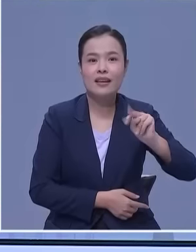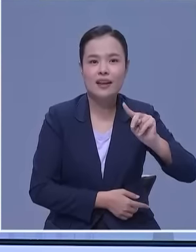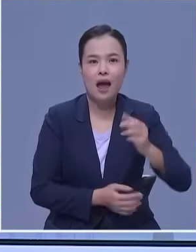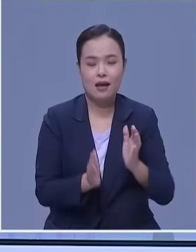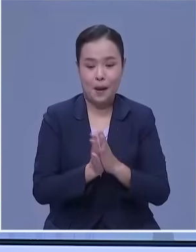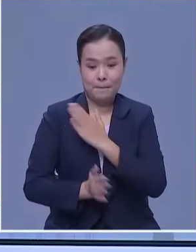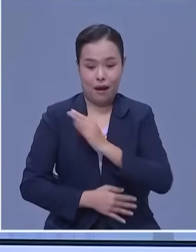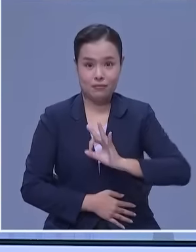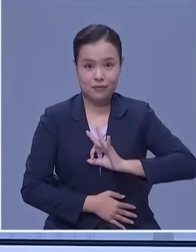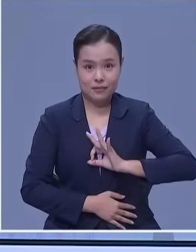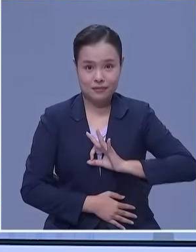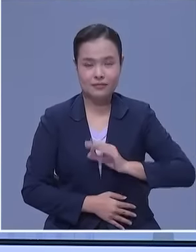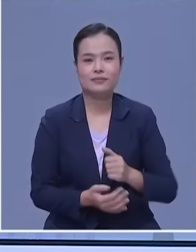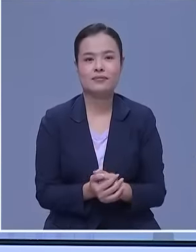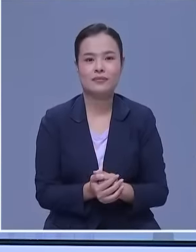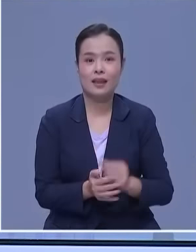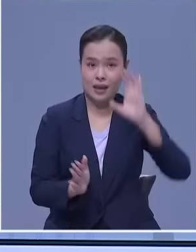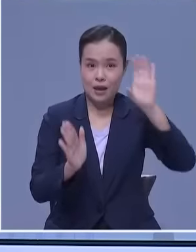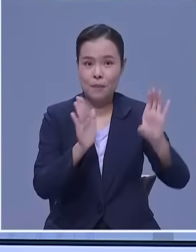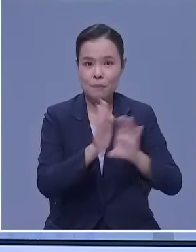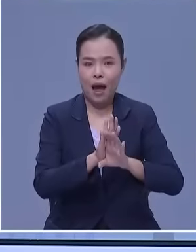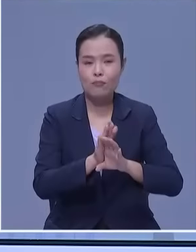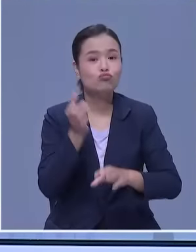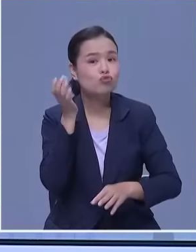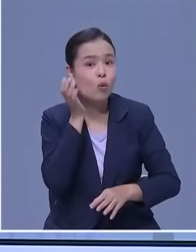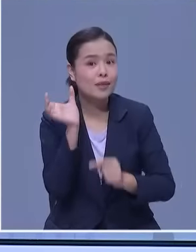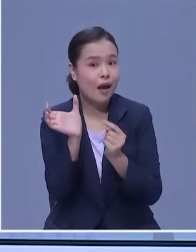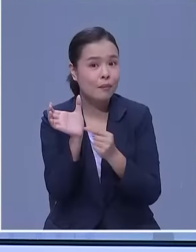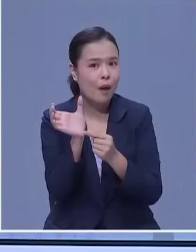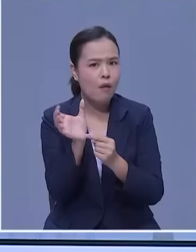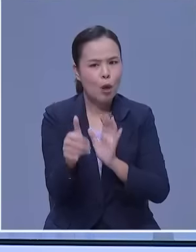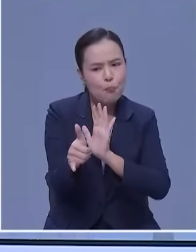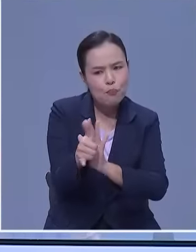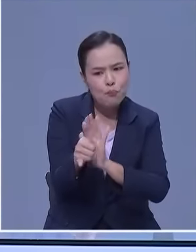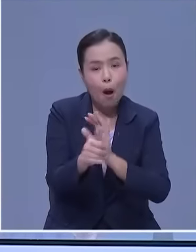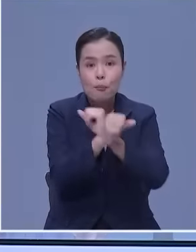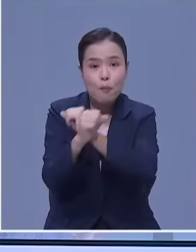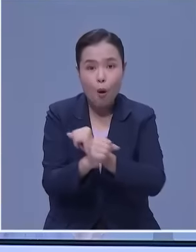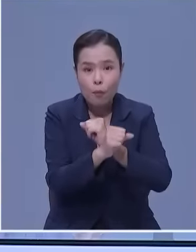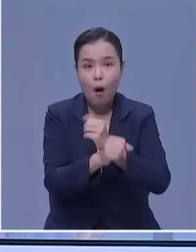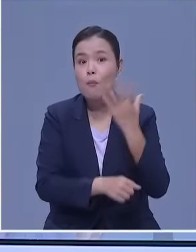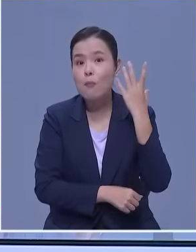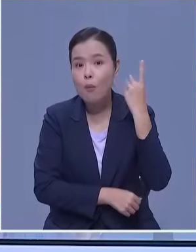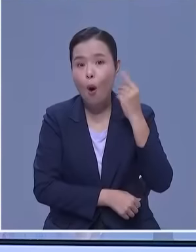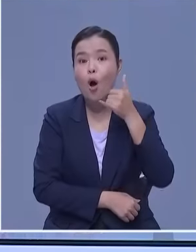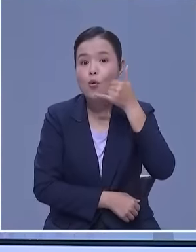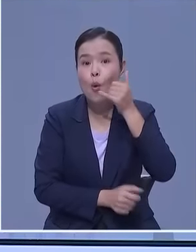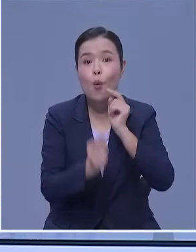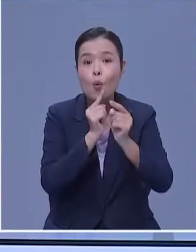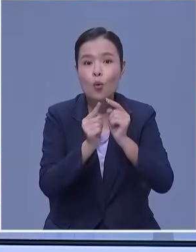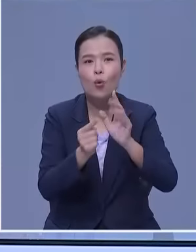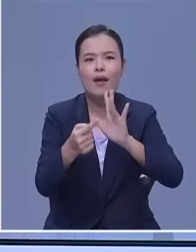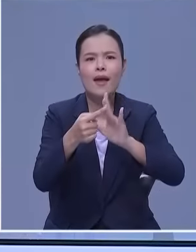มส่วนคุณปรินาเนี่ยใช้รูปลุงป้อมเป็นวอลเปเปอร์โทรศัพท์แล้วก็เป็นองคารักษ์มาตลอดเมื่อวานนี้ไปคุยกับคุณเอปรินานะคะตอนนี้เนี่ย